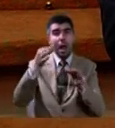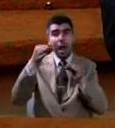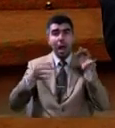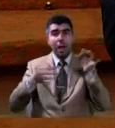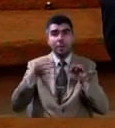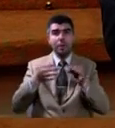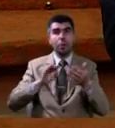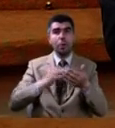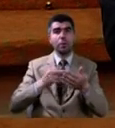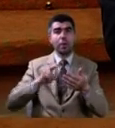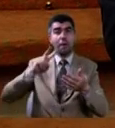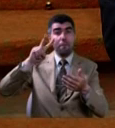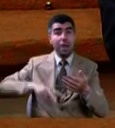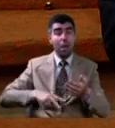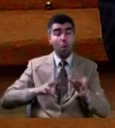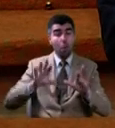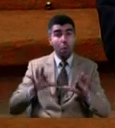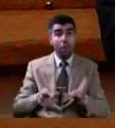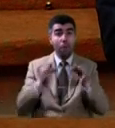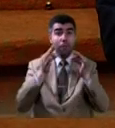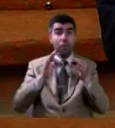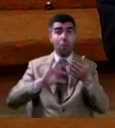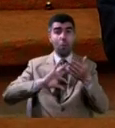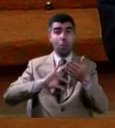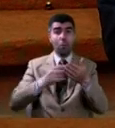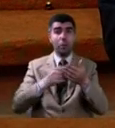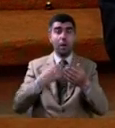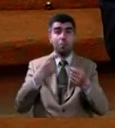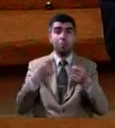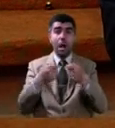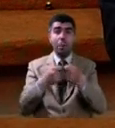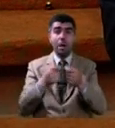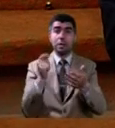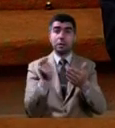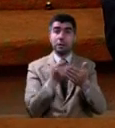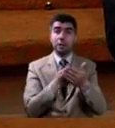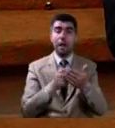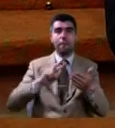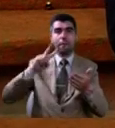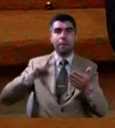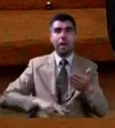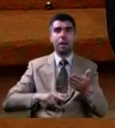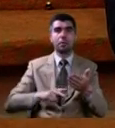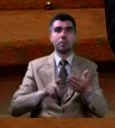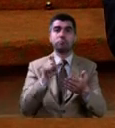فيها نجاعة وفيها فعالية إذا لم يكن هناك تبليغ فيه النجاعة وفيه الفعالية.